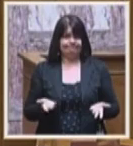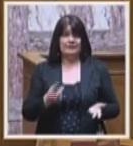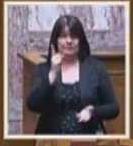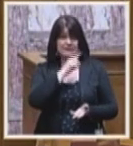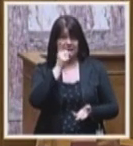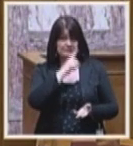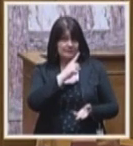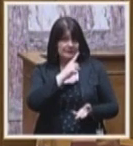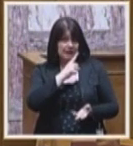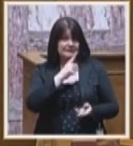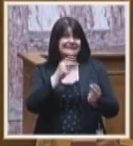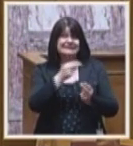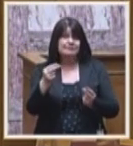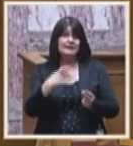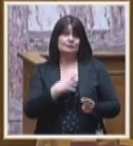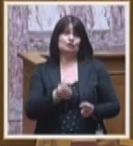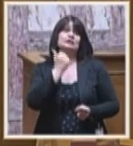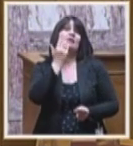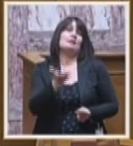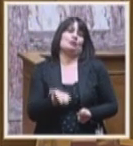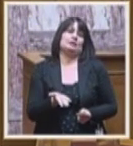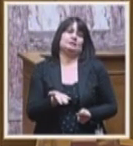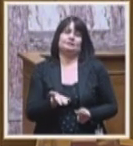αναλήθειες και σε ψευδή στοιχεία.